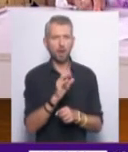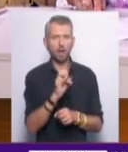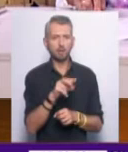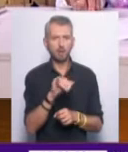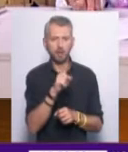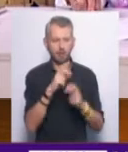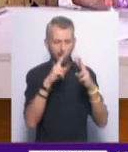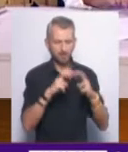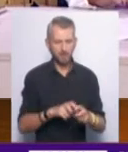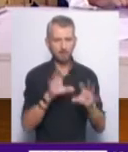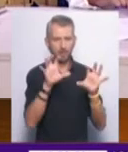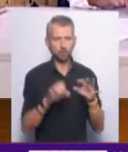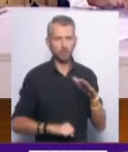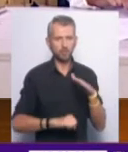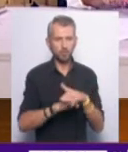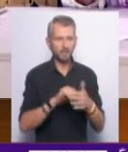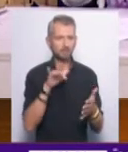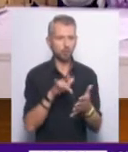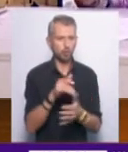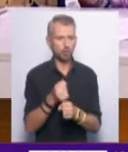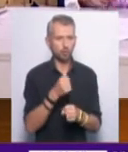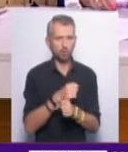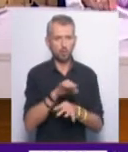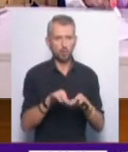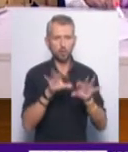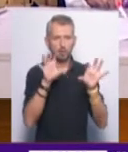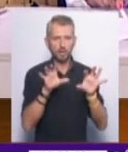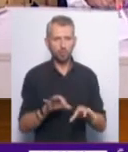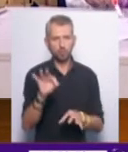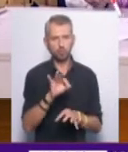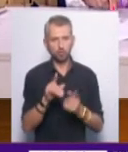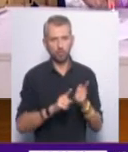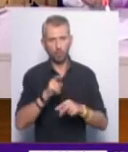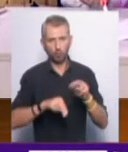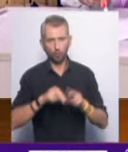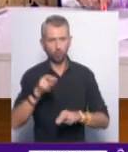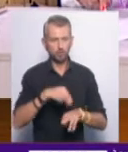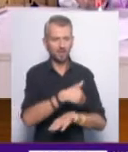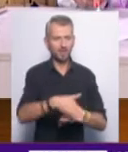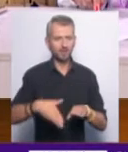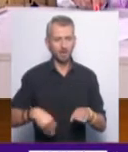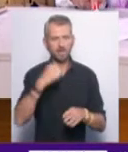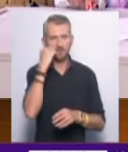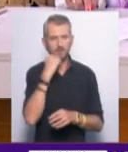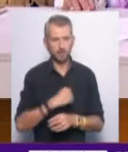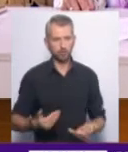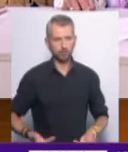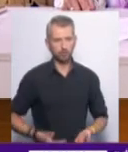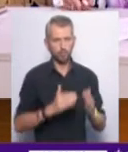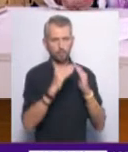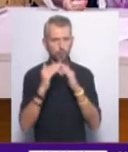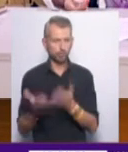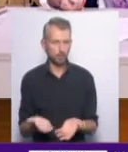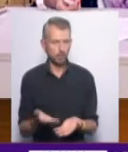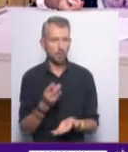законодавчої бази з метою розроблення проєкту закону щодо реконструкції кварталів застарілого житлового фонду.